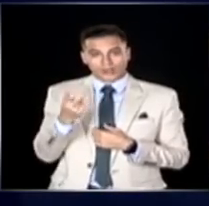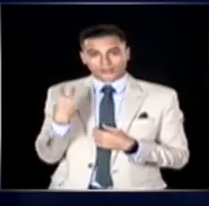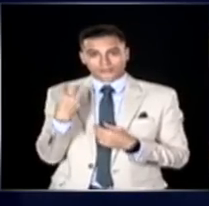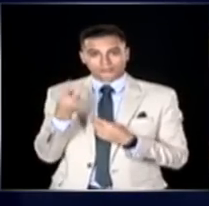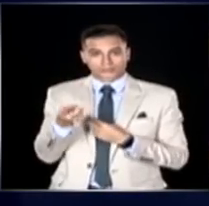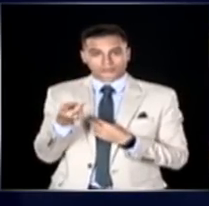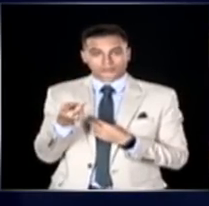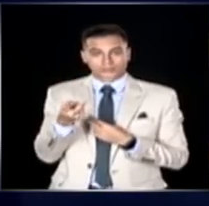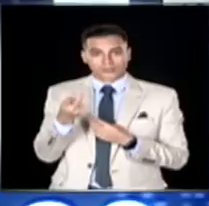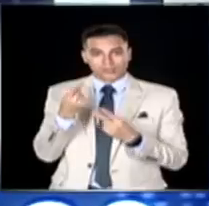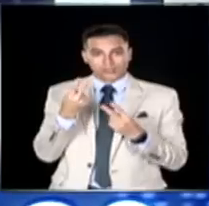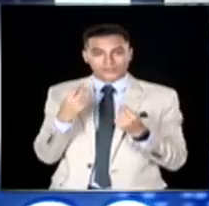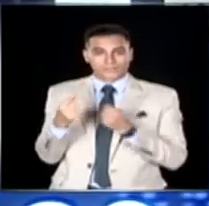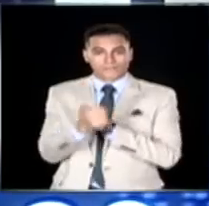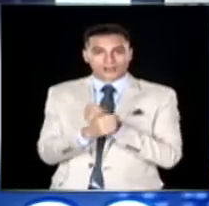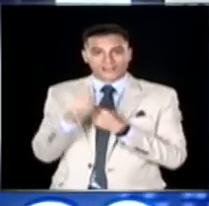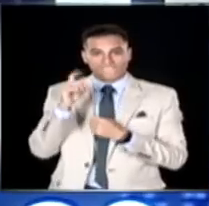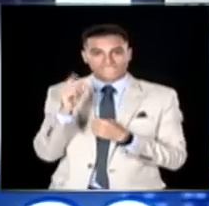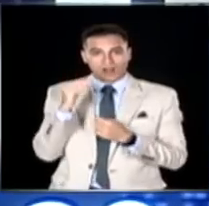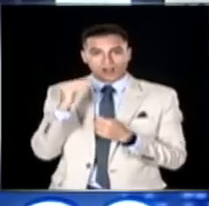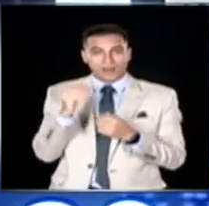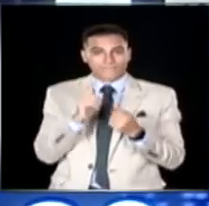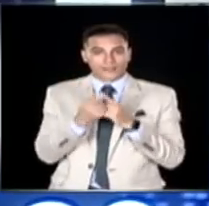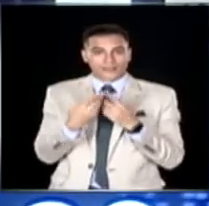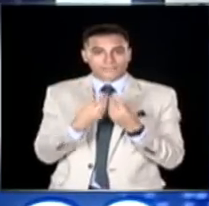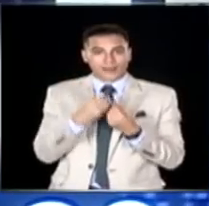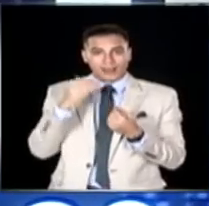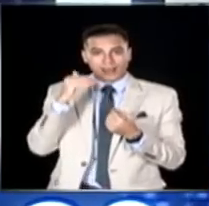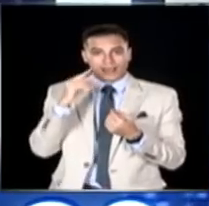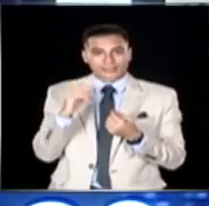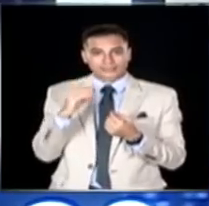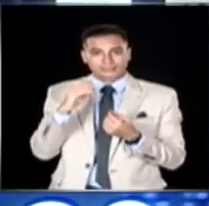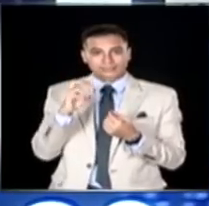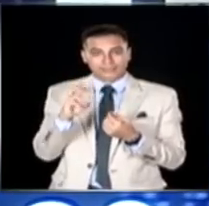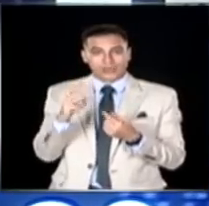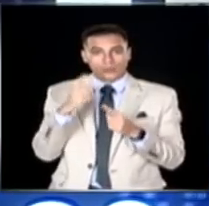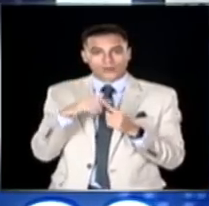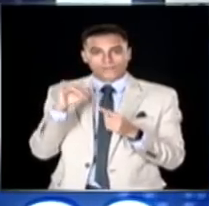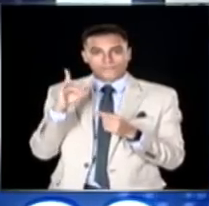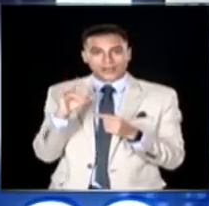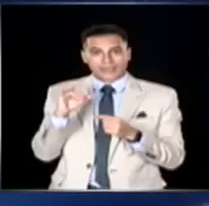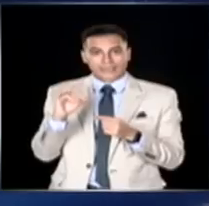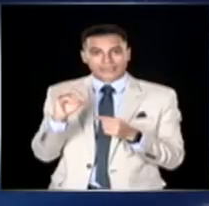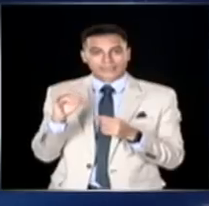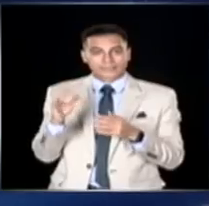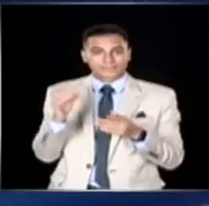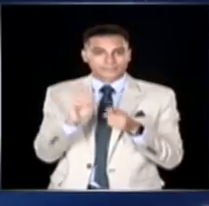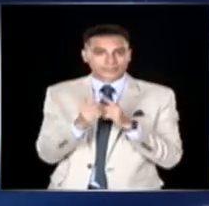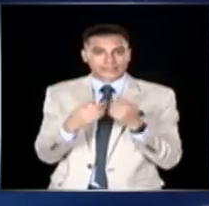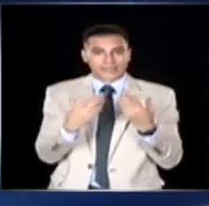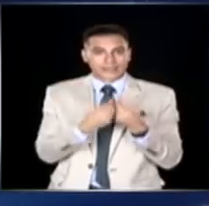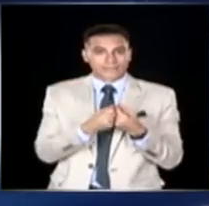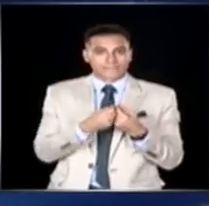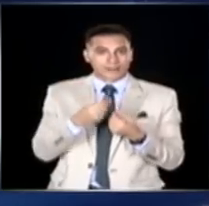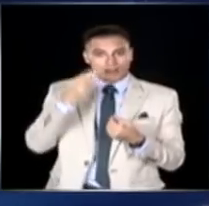تغييرين، فرح منسي نزلت مكان خديجة عبد الحميد، ومريم أسامة نزلت